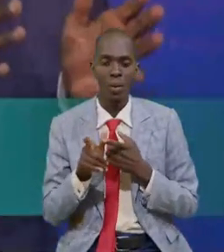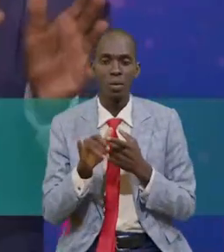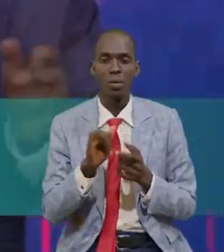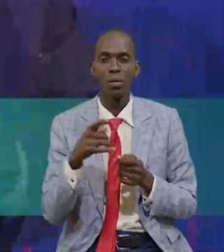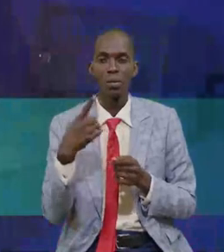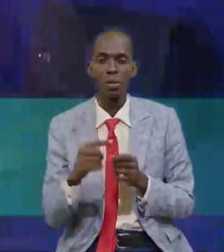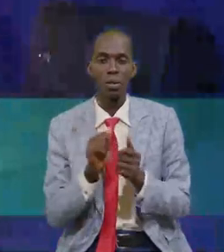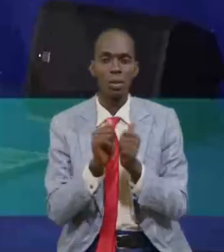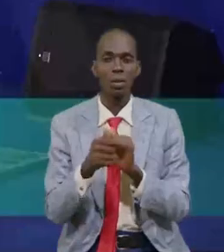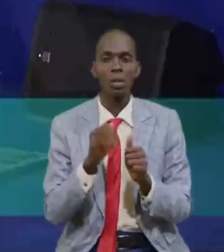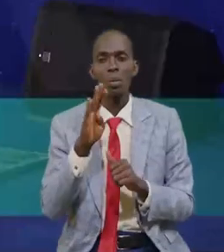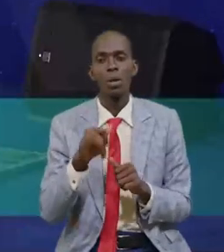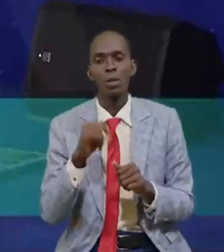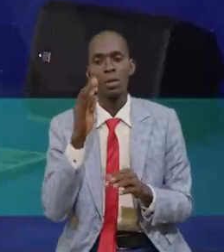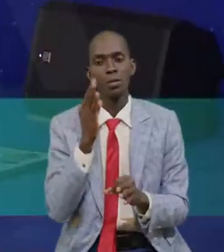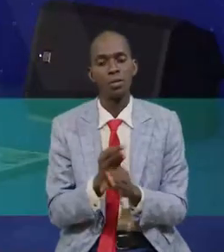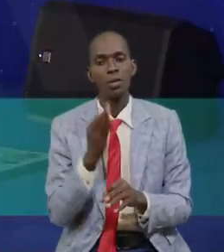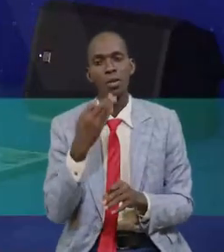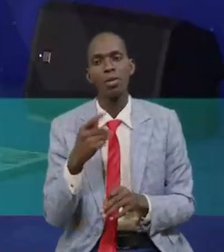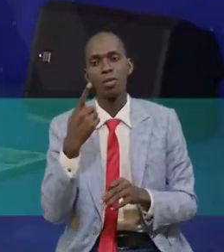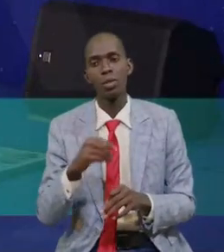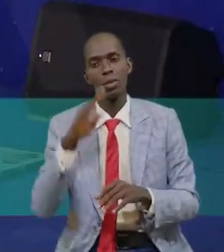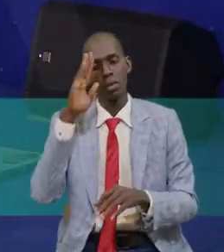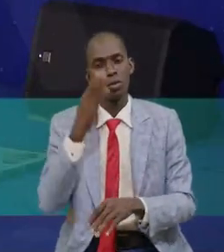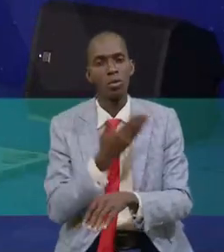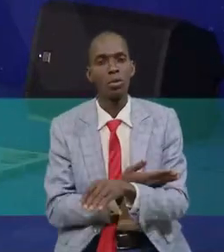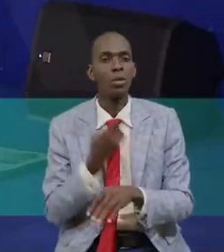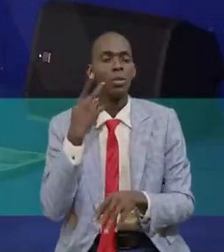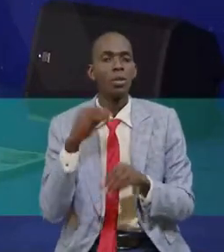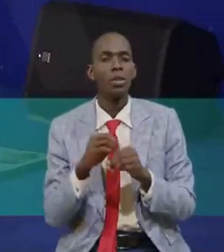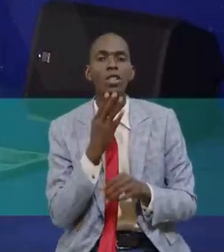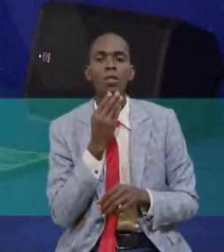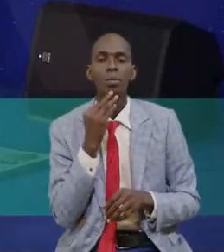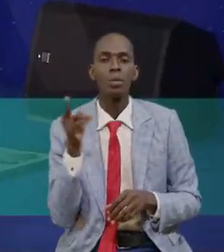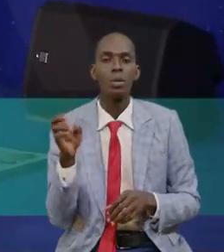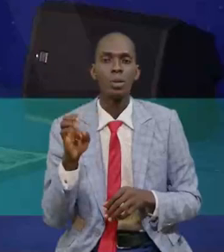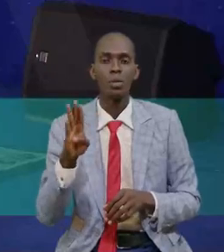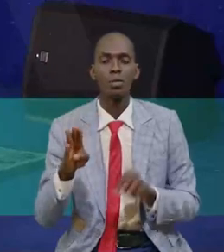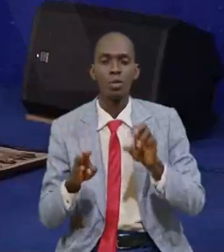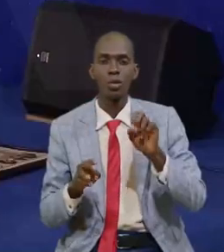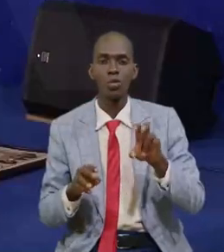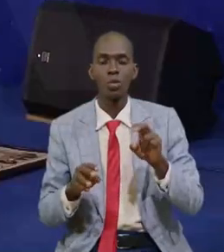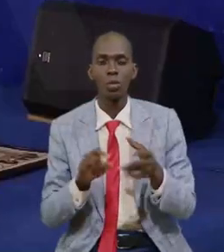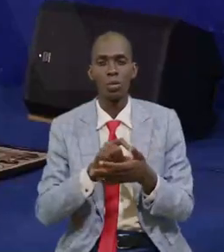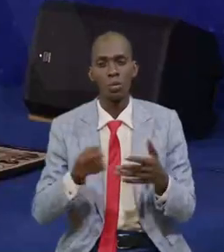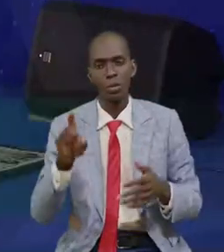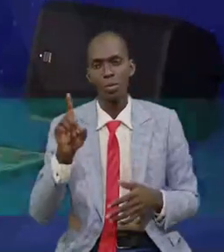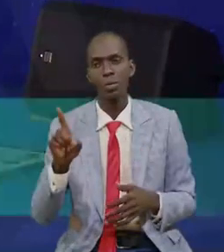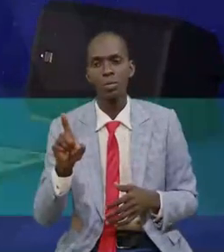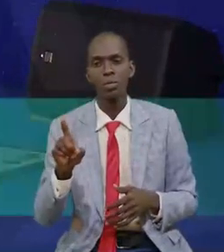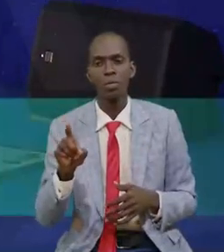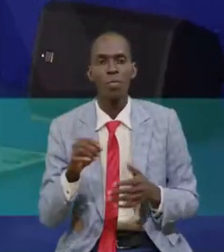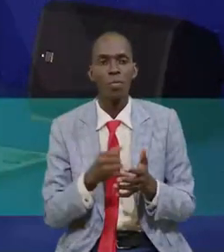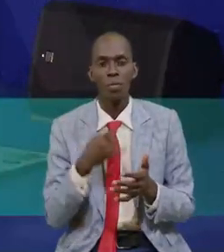Premier élément, courir avec persévérance la course par la foi du Fils. Hébreux 12, verset 1,